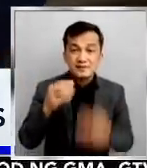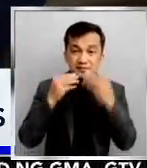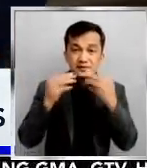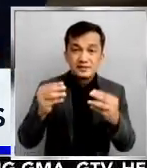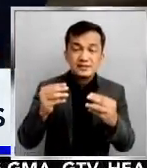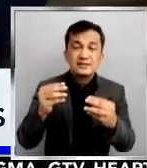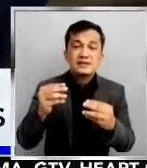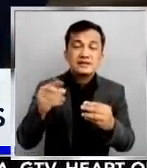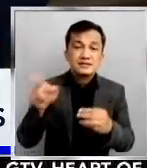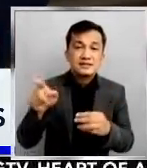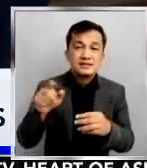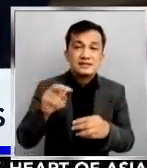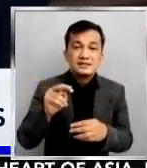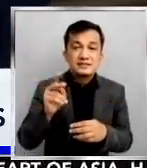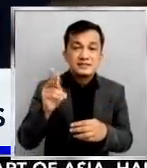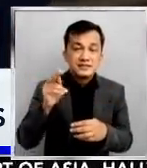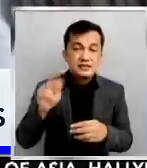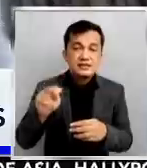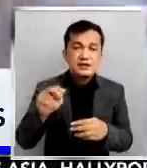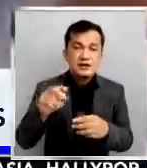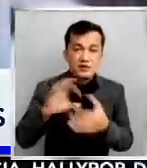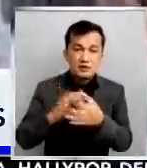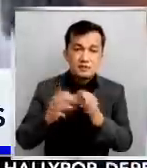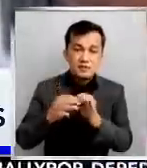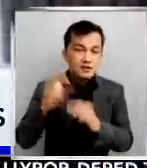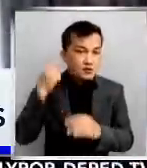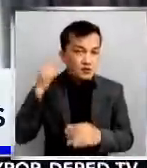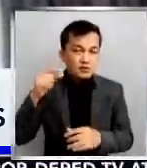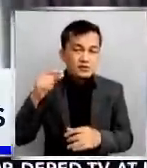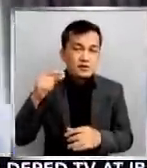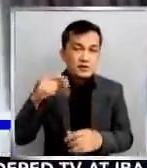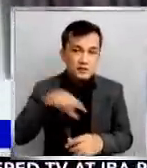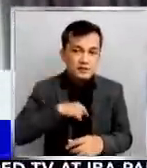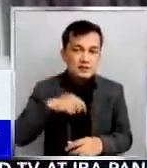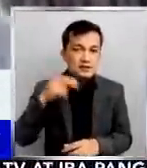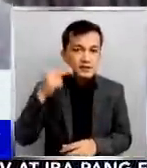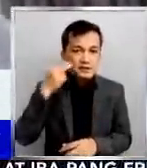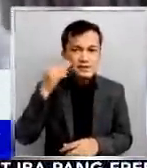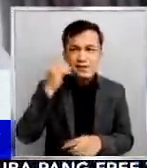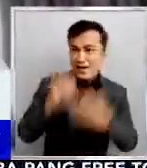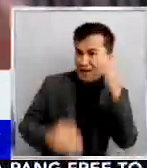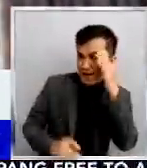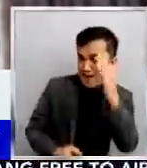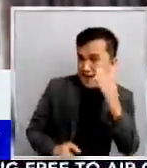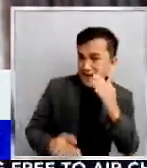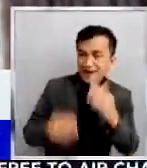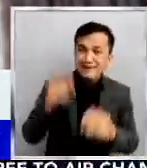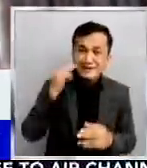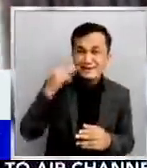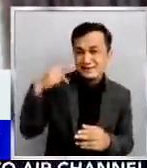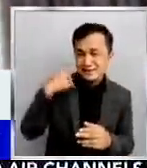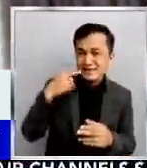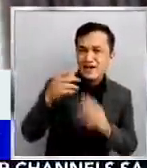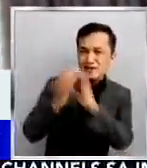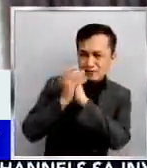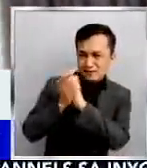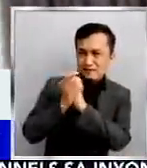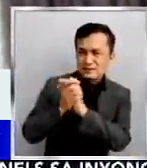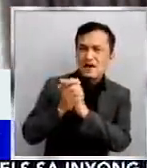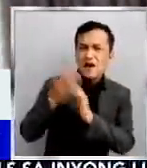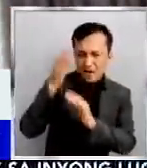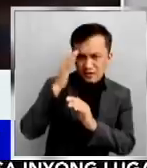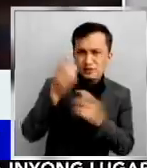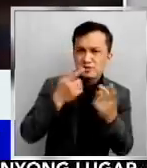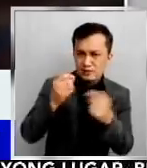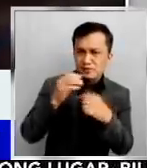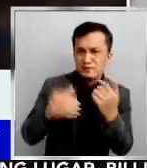gold medalist Hydelyn Diaz. Hi Nesthy, congratulations. I know na ginawa mo lahat and